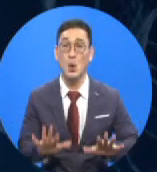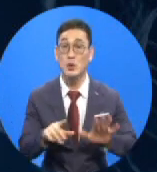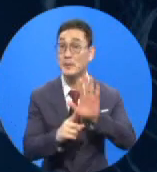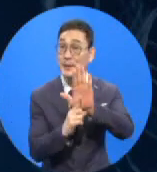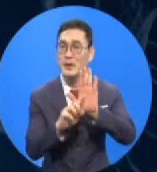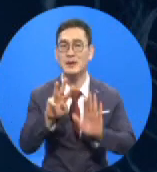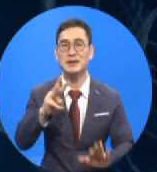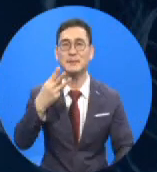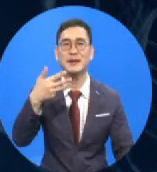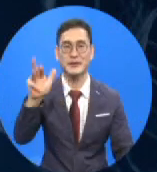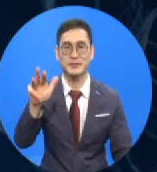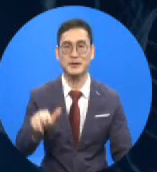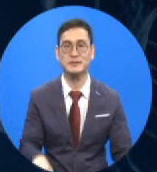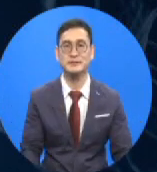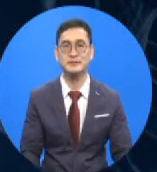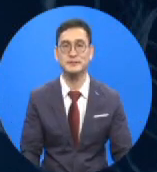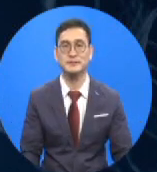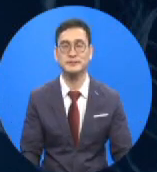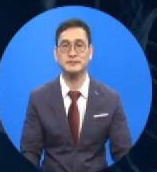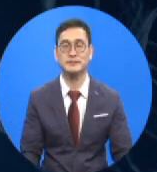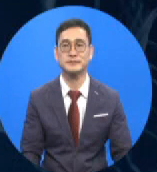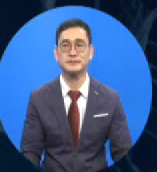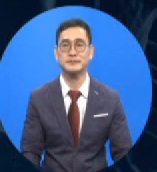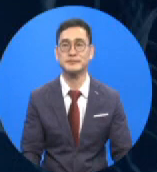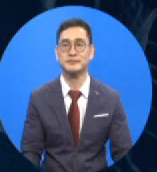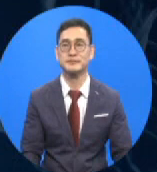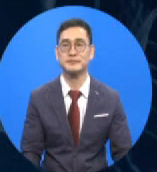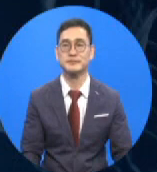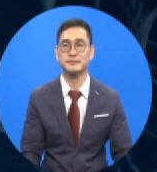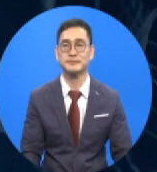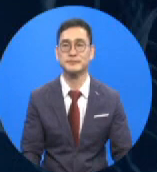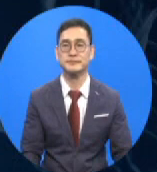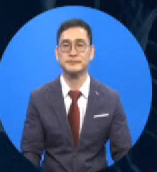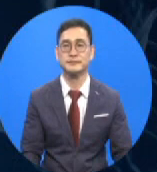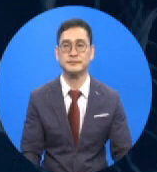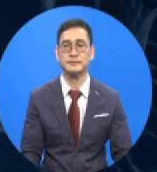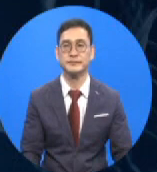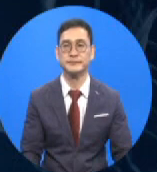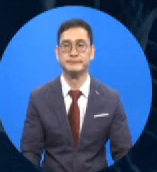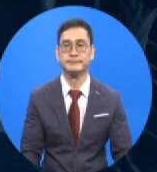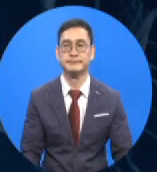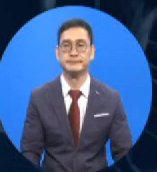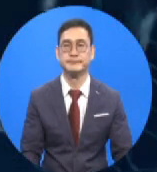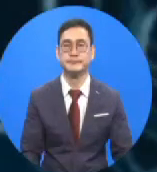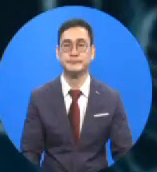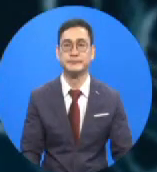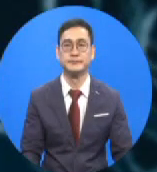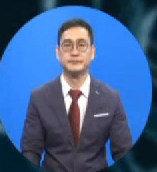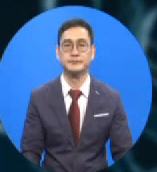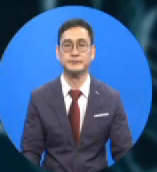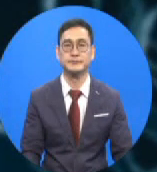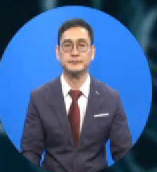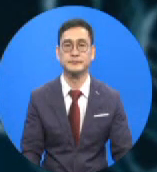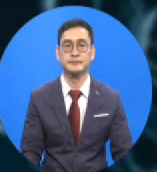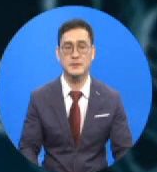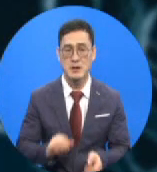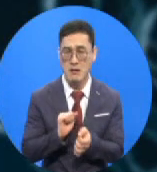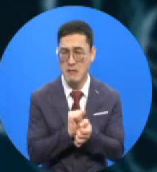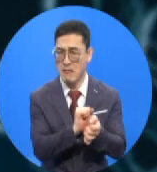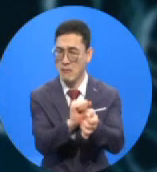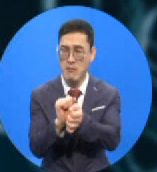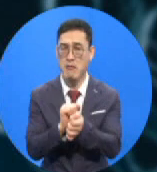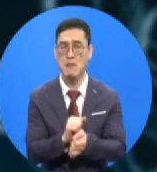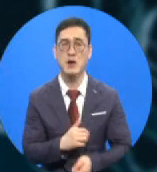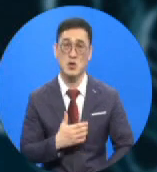15명 이구요 계속 300번 때를 의지하고 있습니다 처음 이 교수는 지금 이런 상황 절대 안심할 수 없는 그런